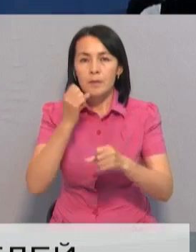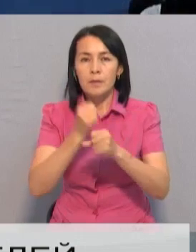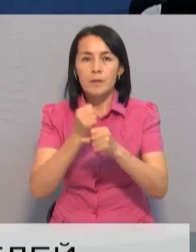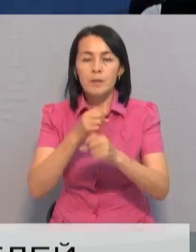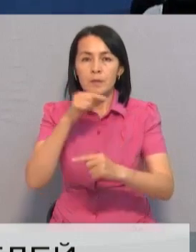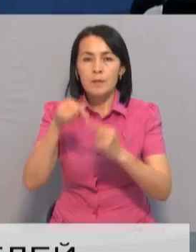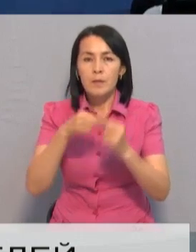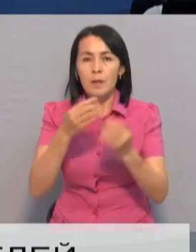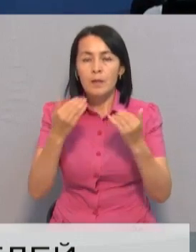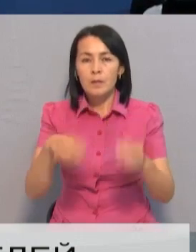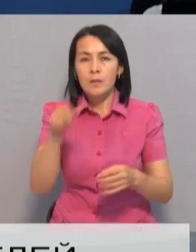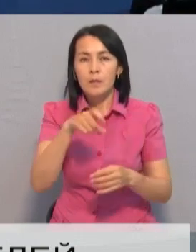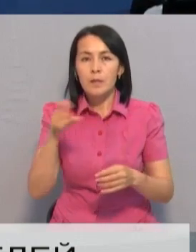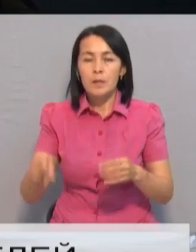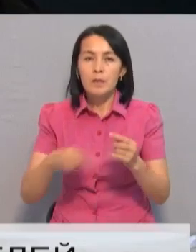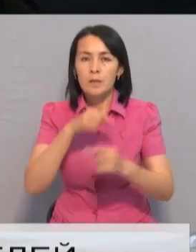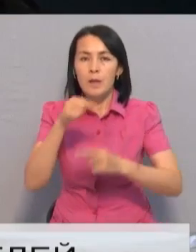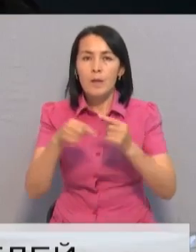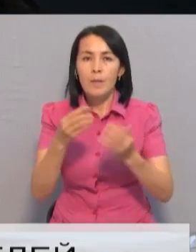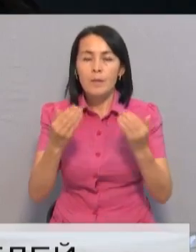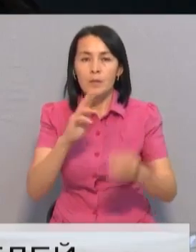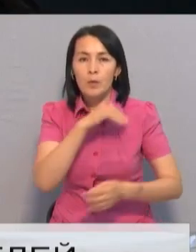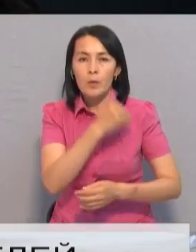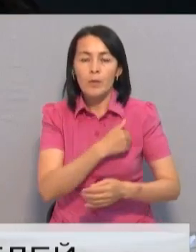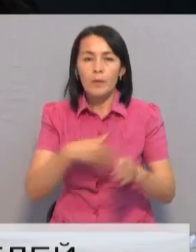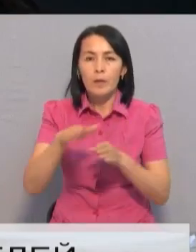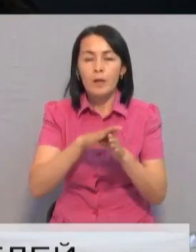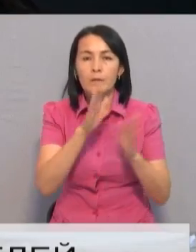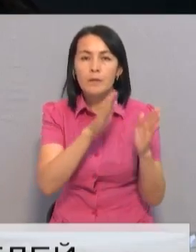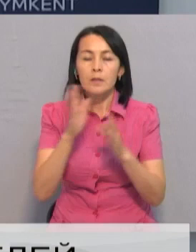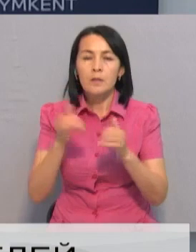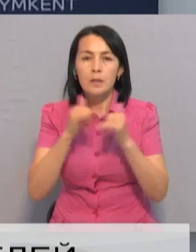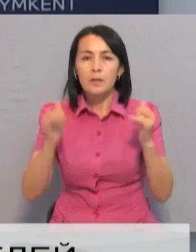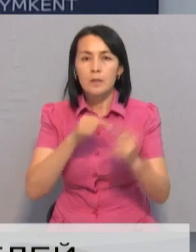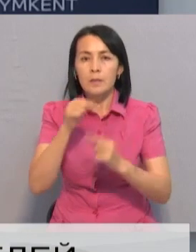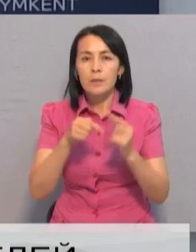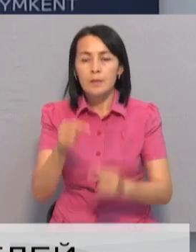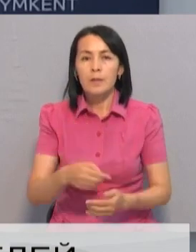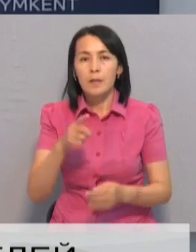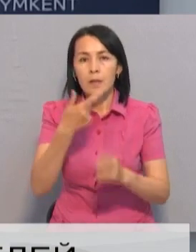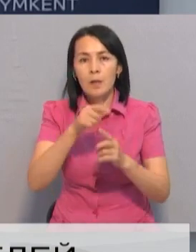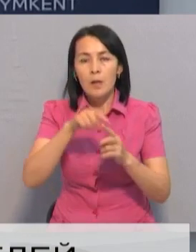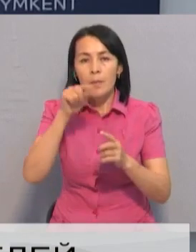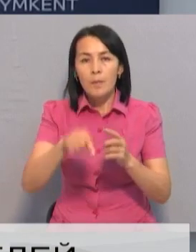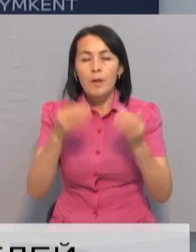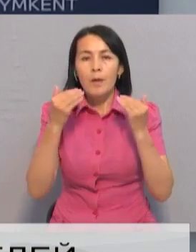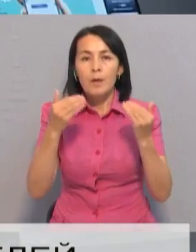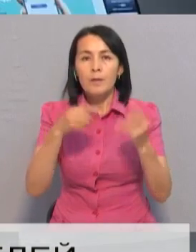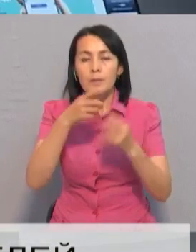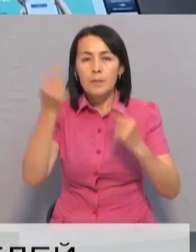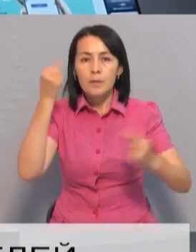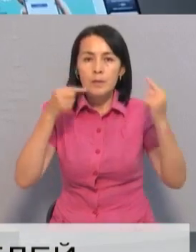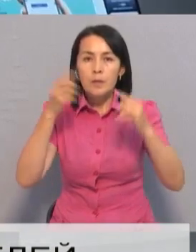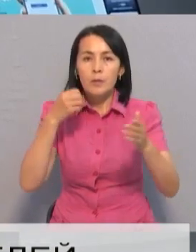действующего бизнеса и населения с предпринимательской инициативой на всех этапах развития бизнеса. От момента возникновения